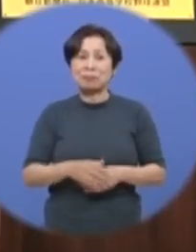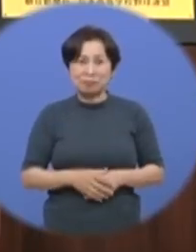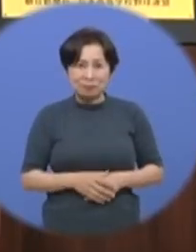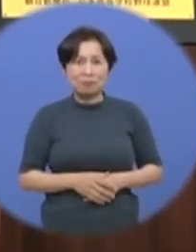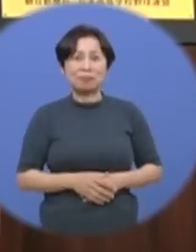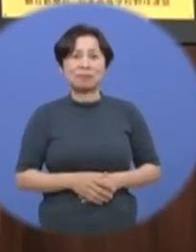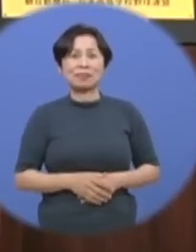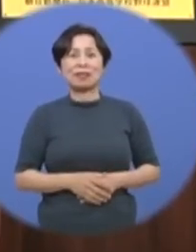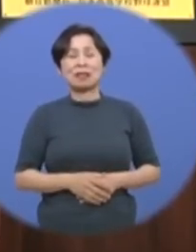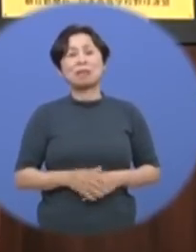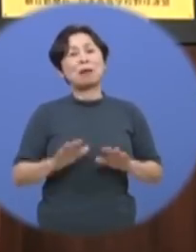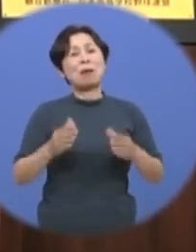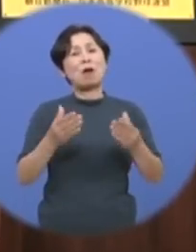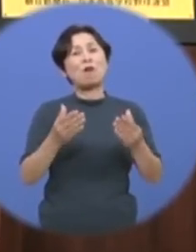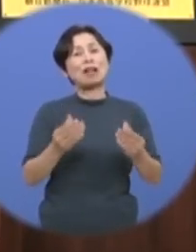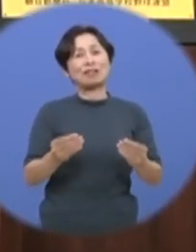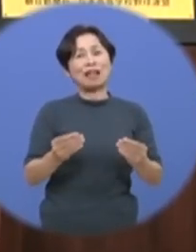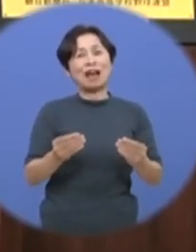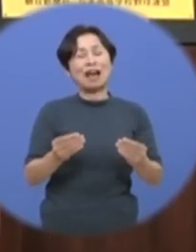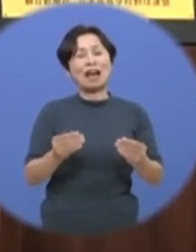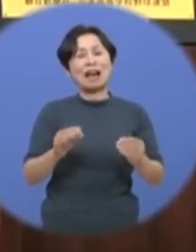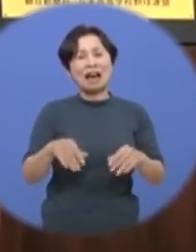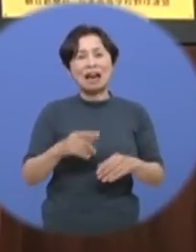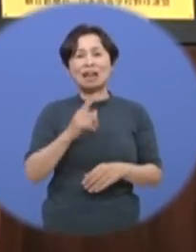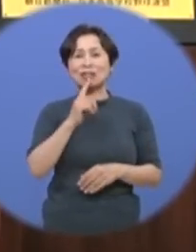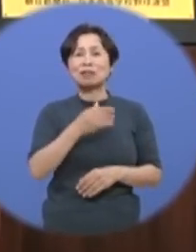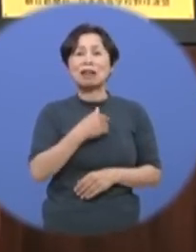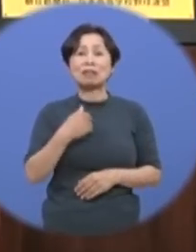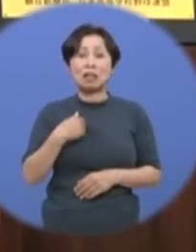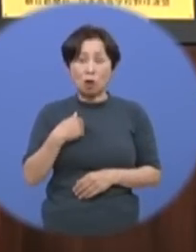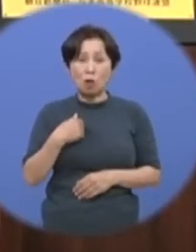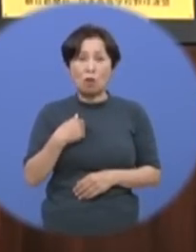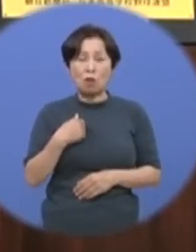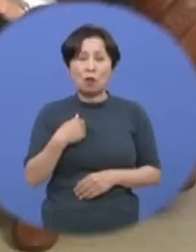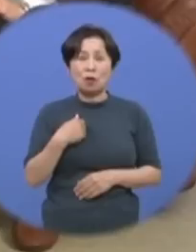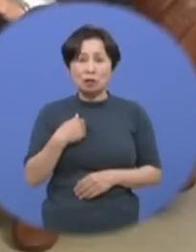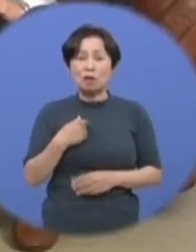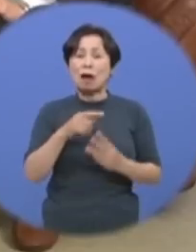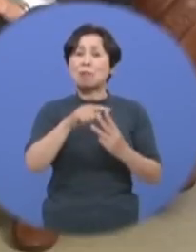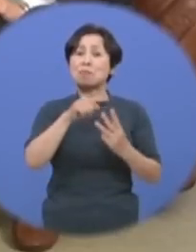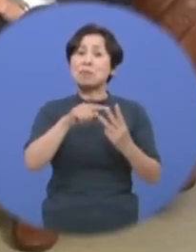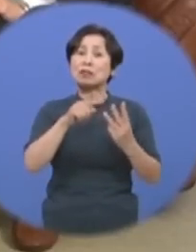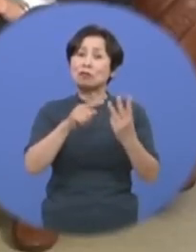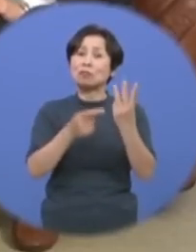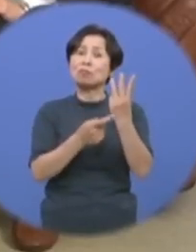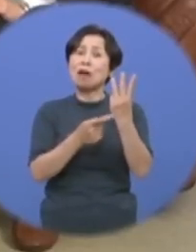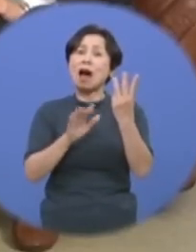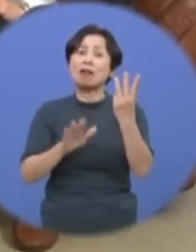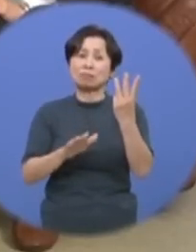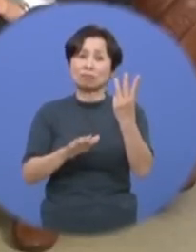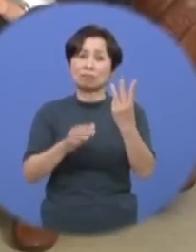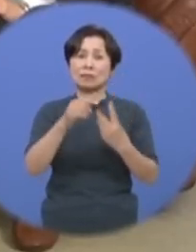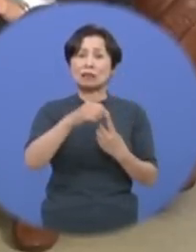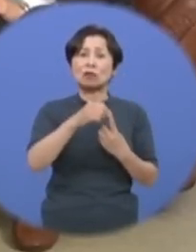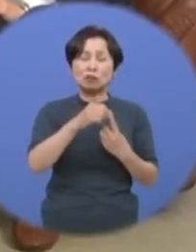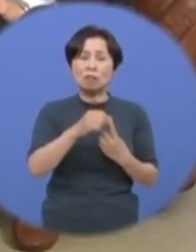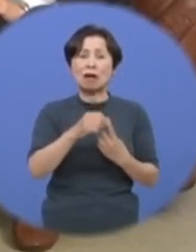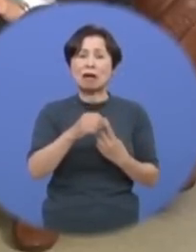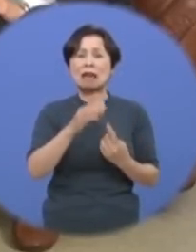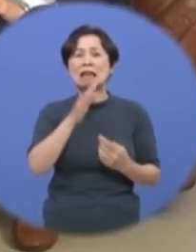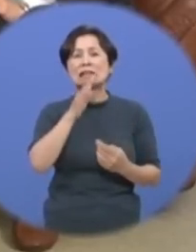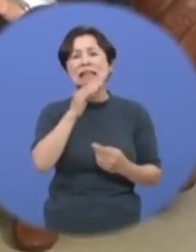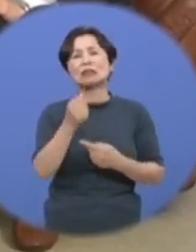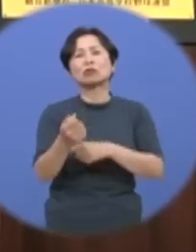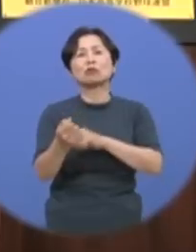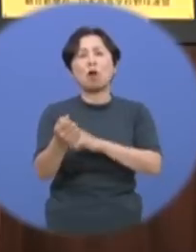まあもう終わってますんでねえますけど僕は3つの要素が入ると思うんですよやっぱり一つはばある程度の実力はナイター